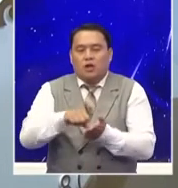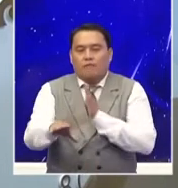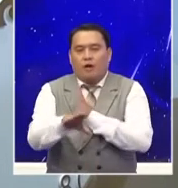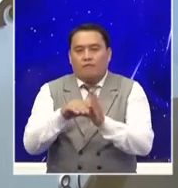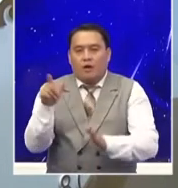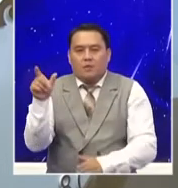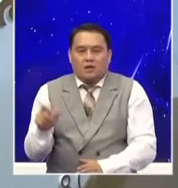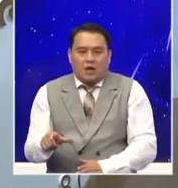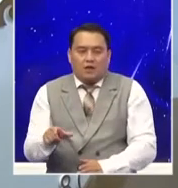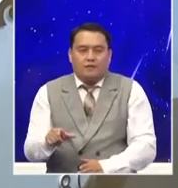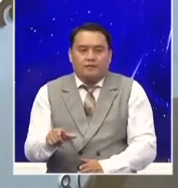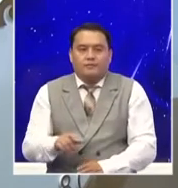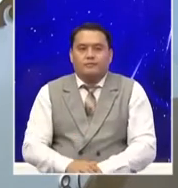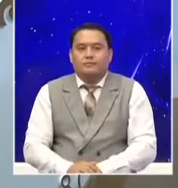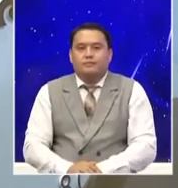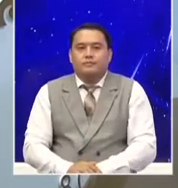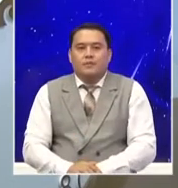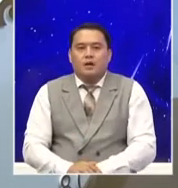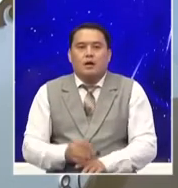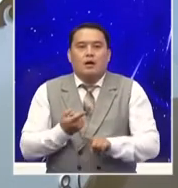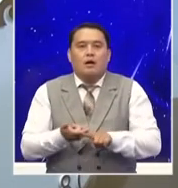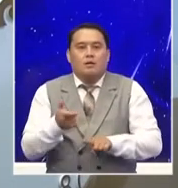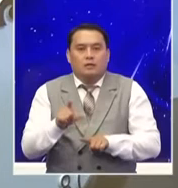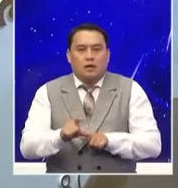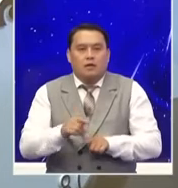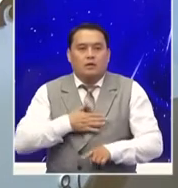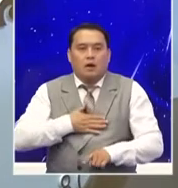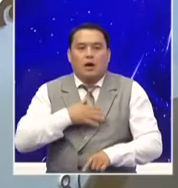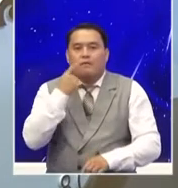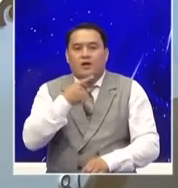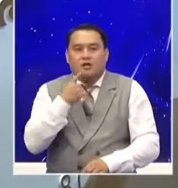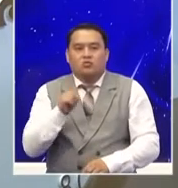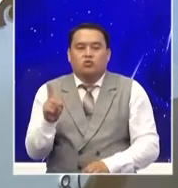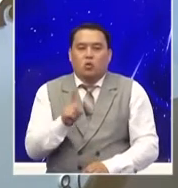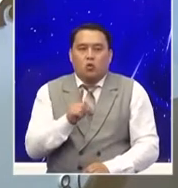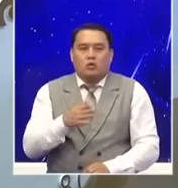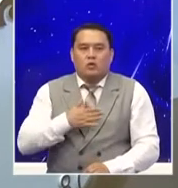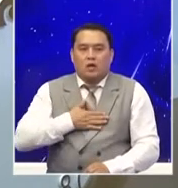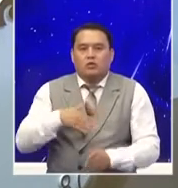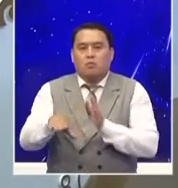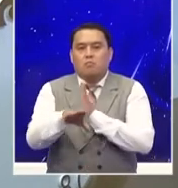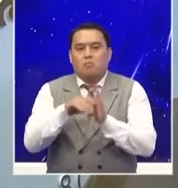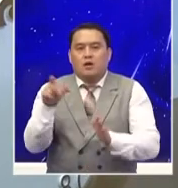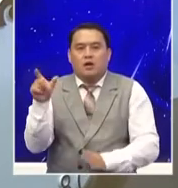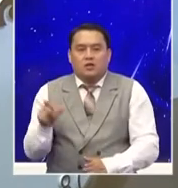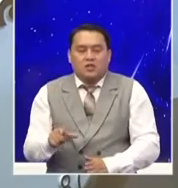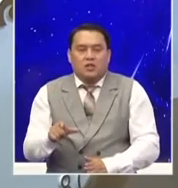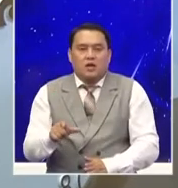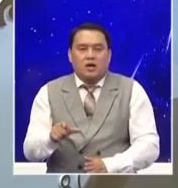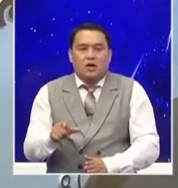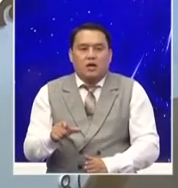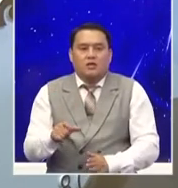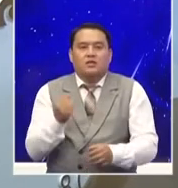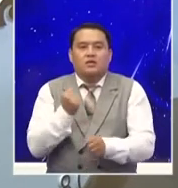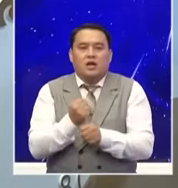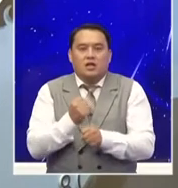участвовать в этом праймеризе. Это, как я уже выше говорил, это наши внутрипартийные выборы. Это делается для